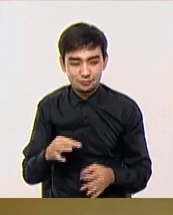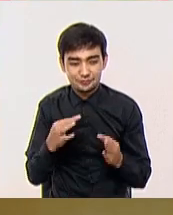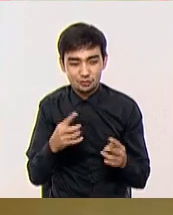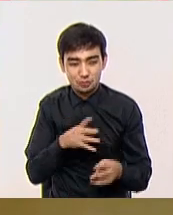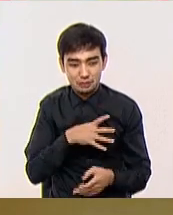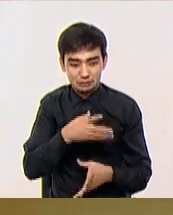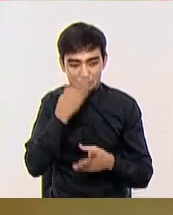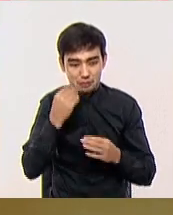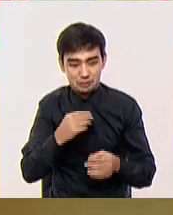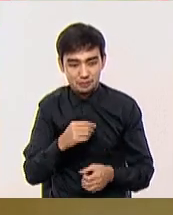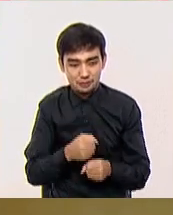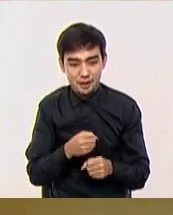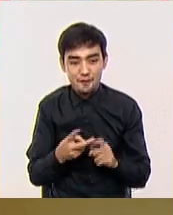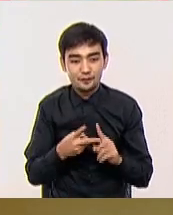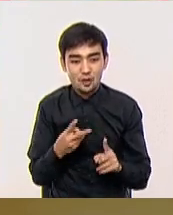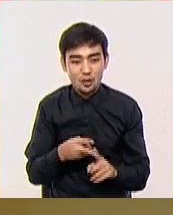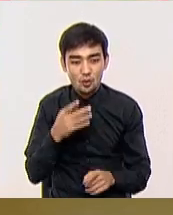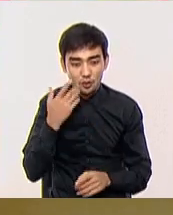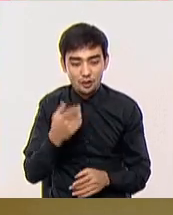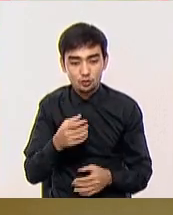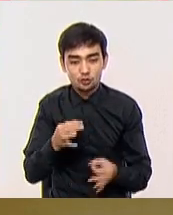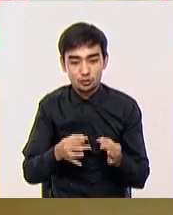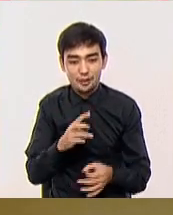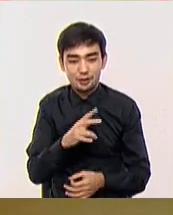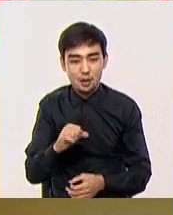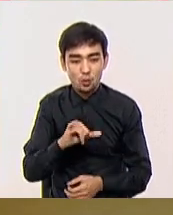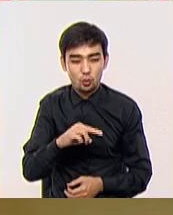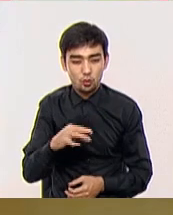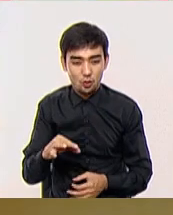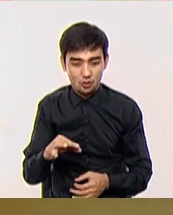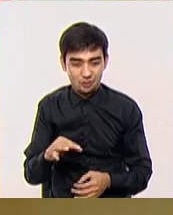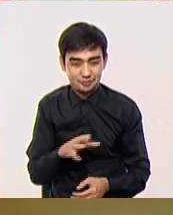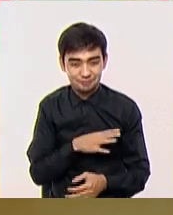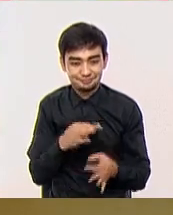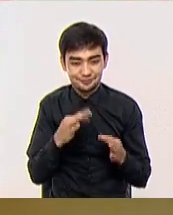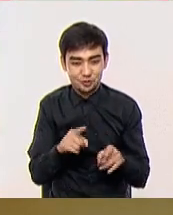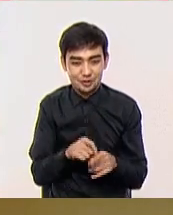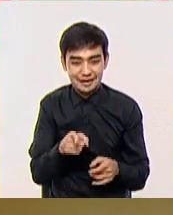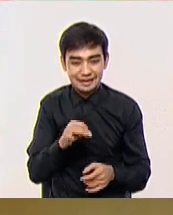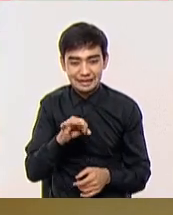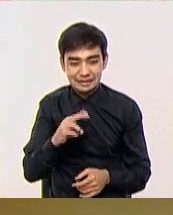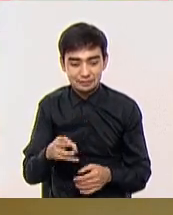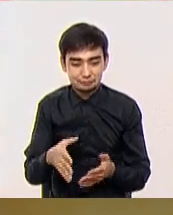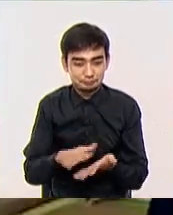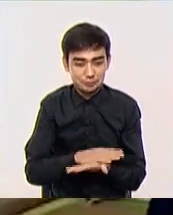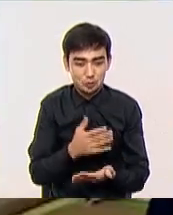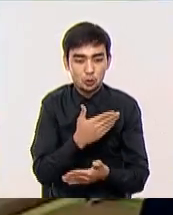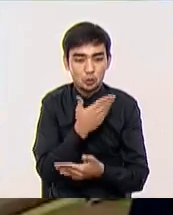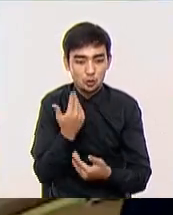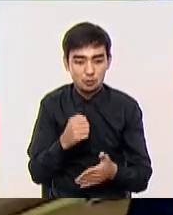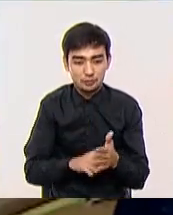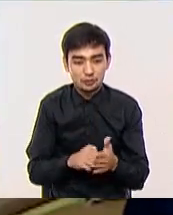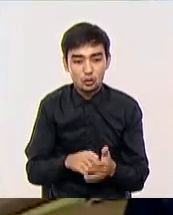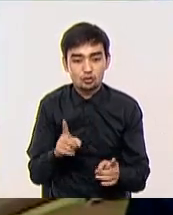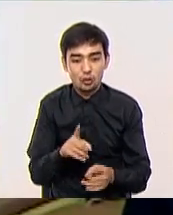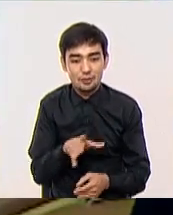забыли положить. Второй, когда был суд на УДО, они скрыли эти иски, то есть сказали нету. Причина в